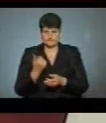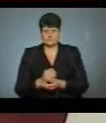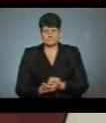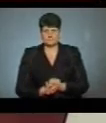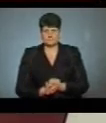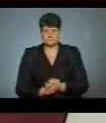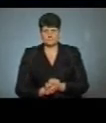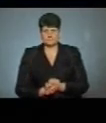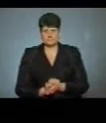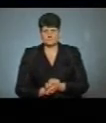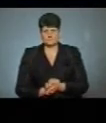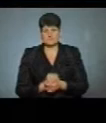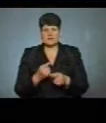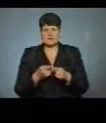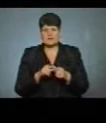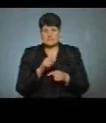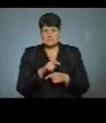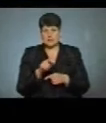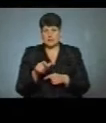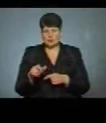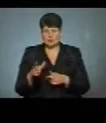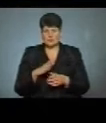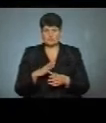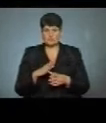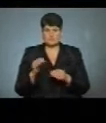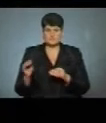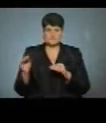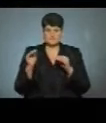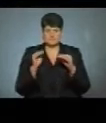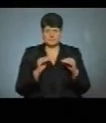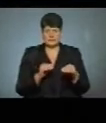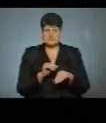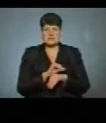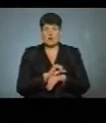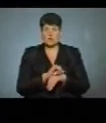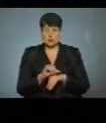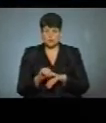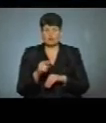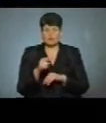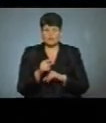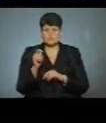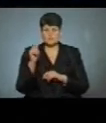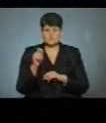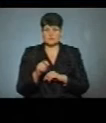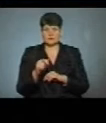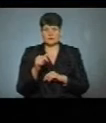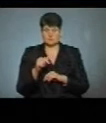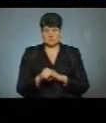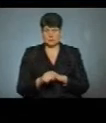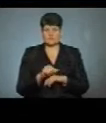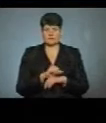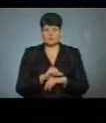Паничев. Це люди, які були евакуйовані з-за кордону, вони пересікли